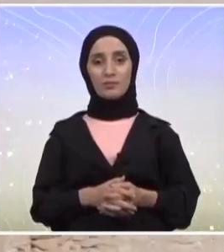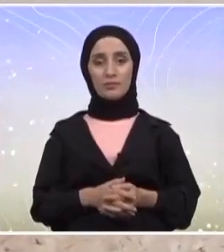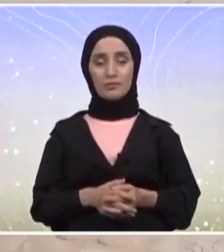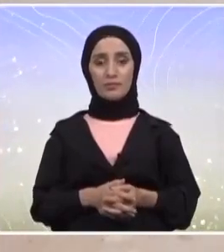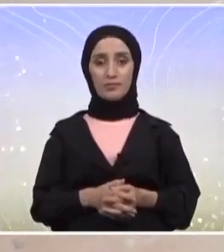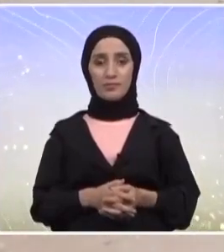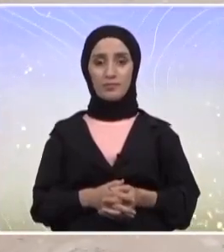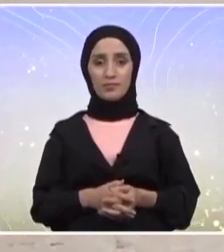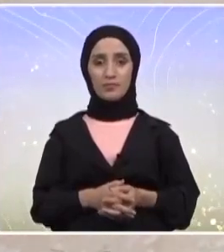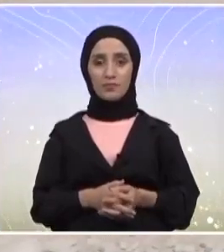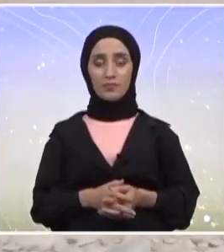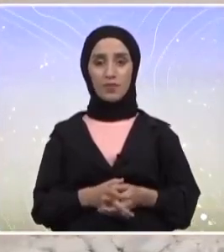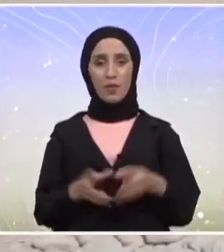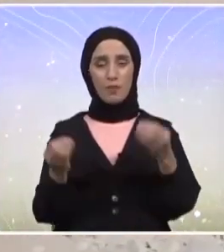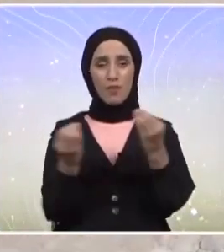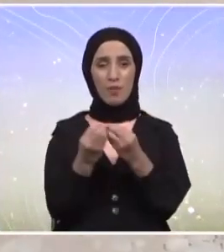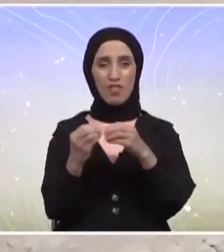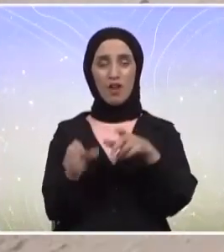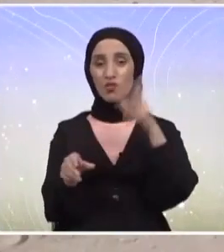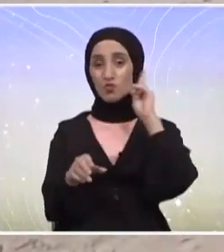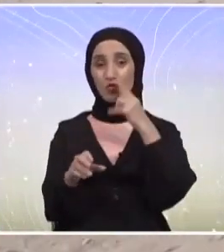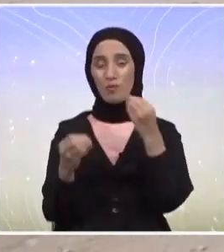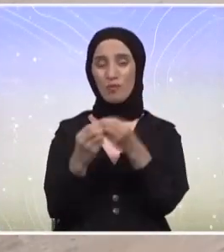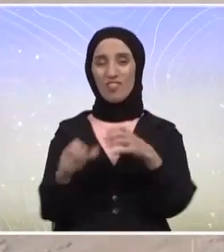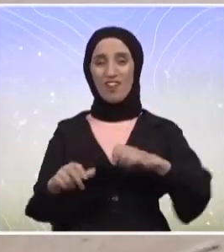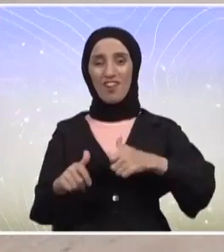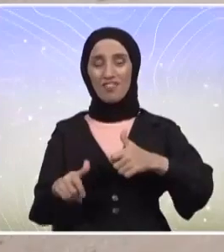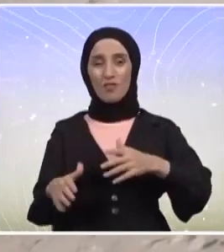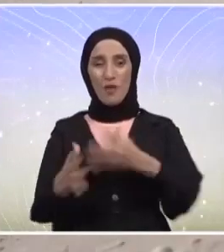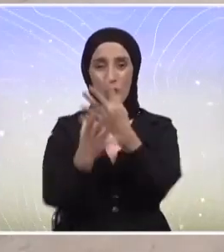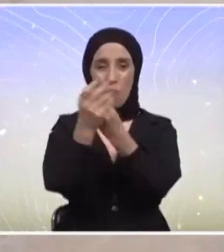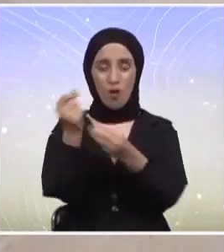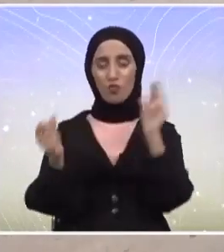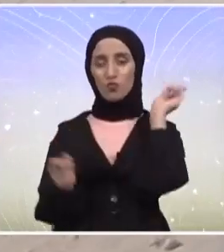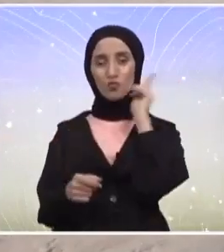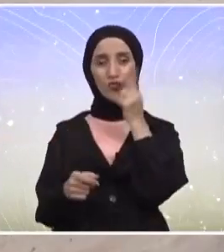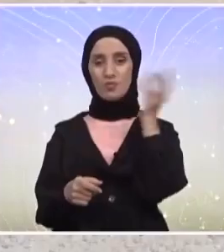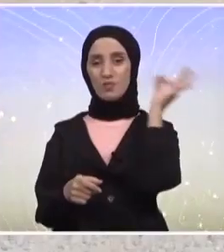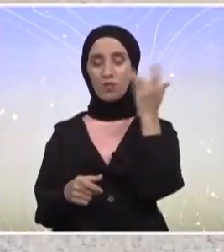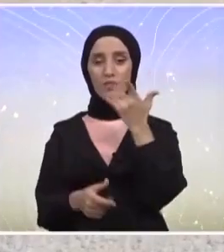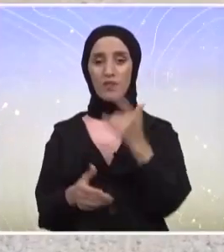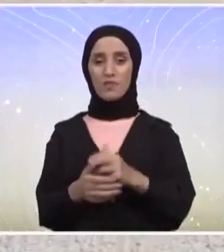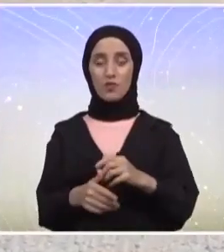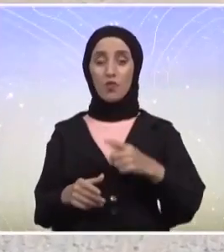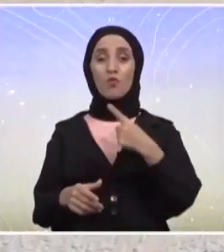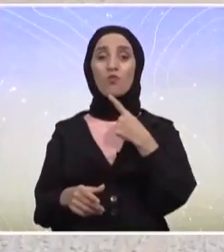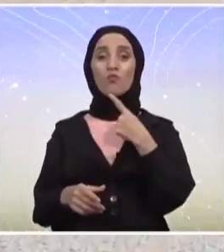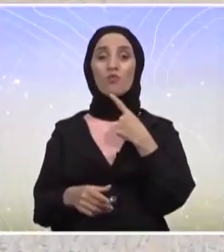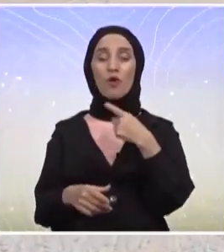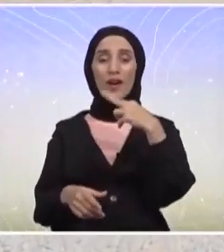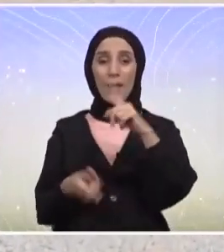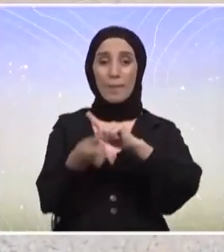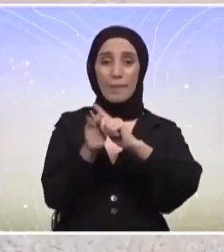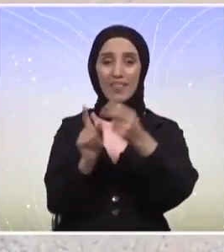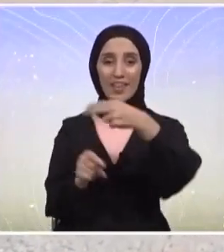ينتمي ياسر إلى فئة الصم منذ طفولته، ورغم ذلك يحب التعبير عن نفسه بعد أن التحق بمدرسة